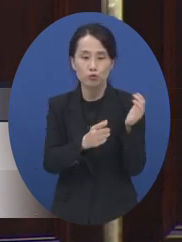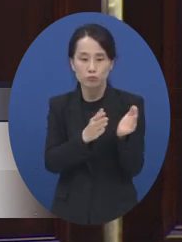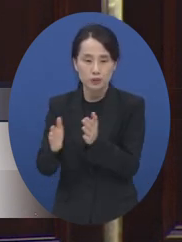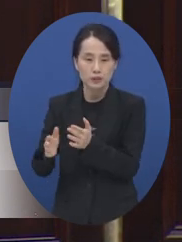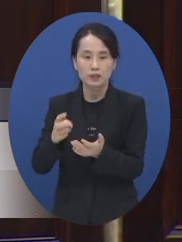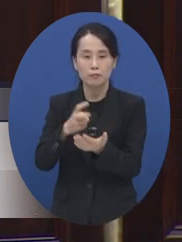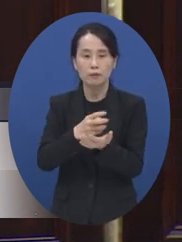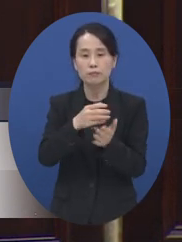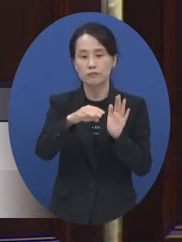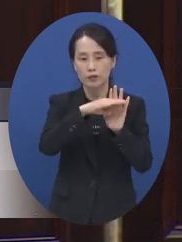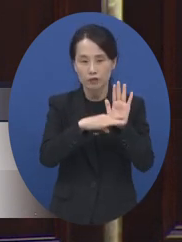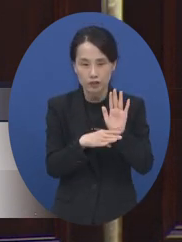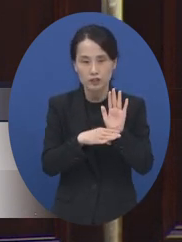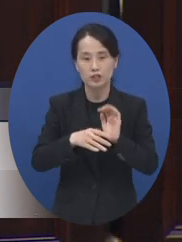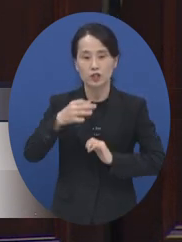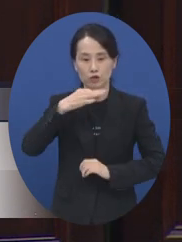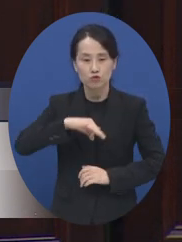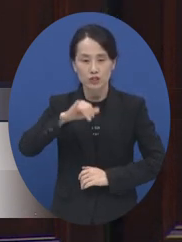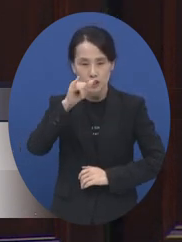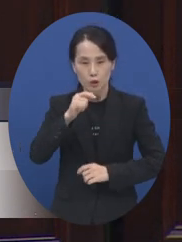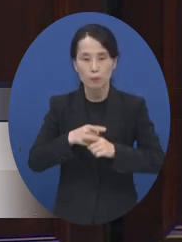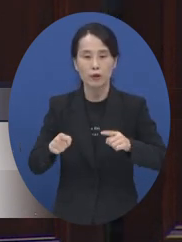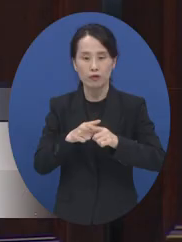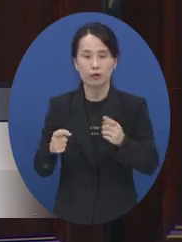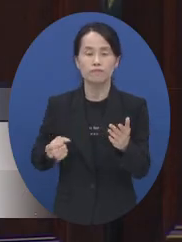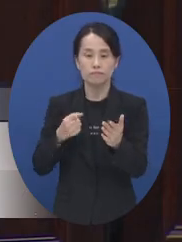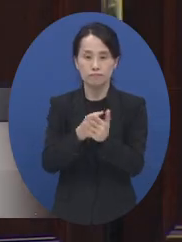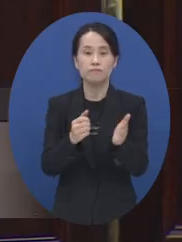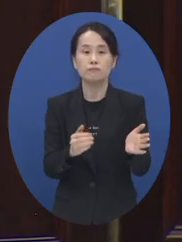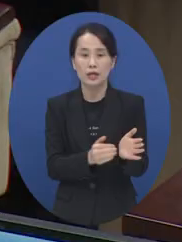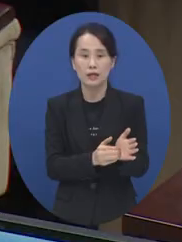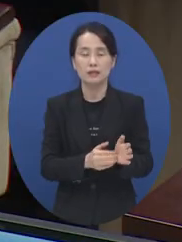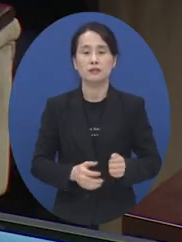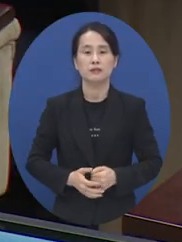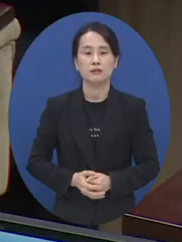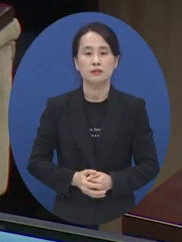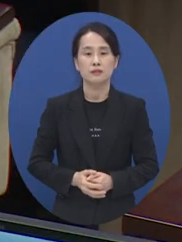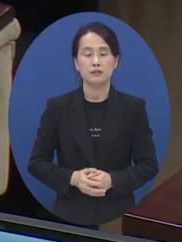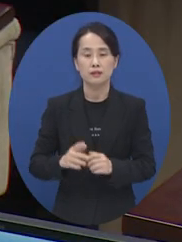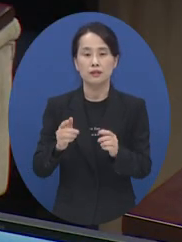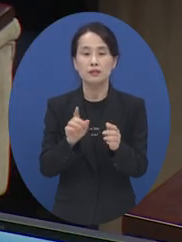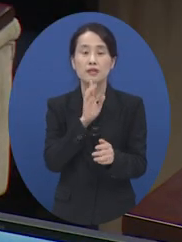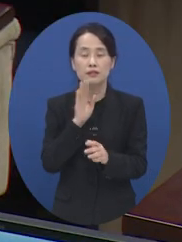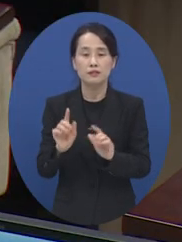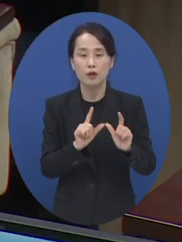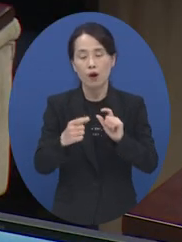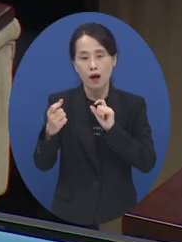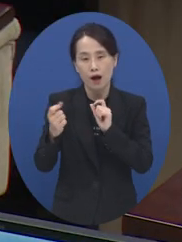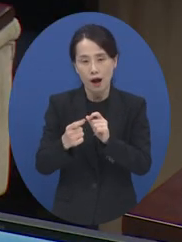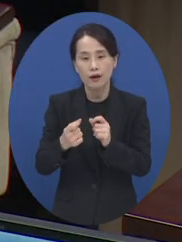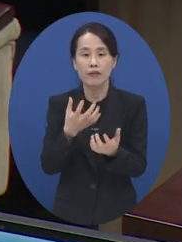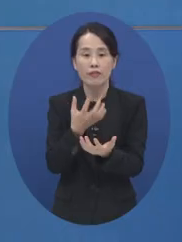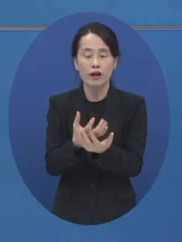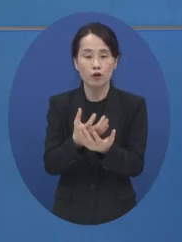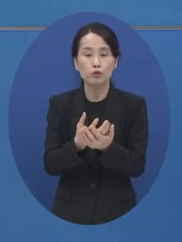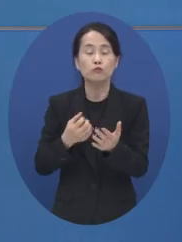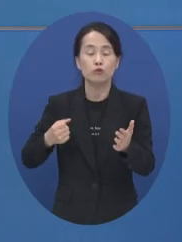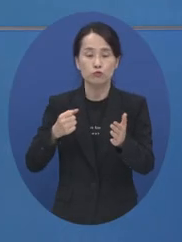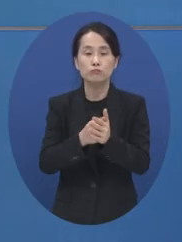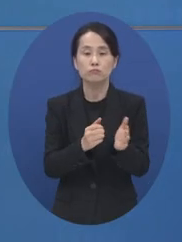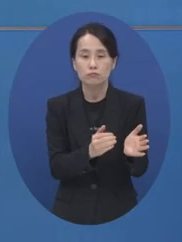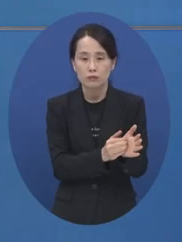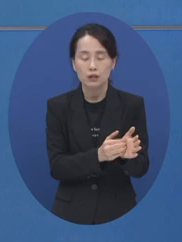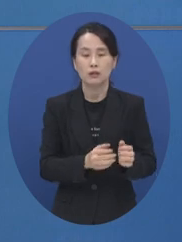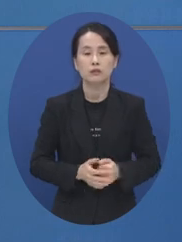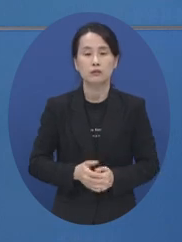등 소래 재정의 타당성 이 높다고 판단 하여 원안 가결 하였습니다 도민 실 쌩얼 과 밀접하게 관련된 한권도 가결